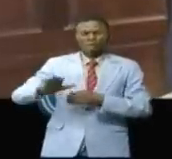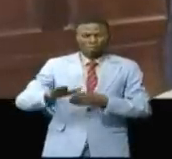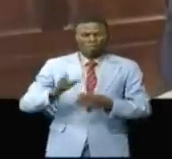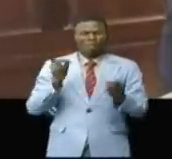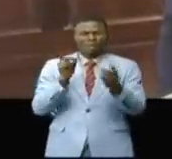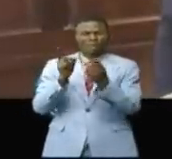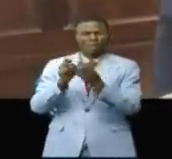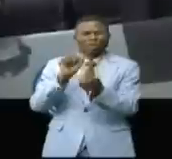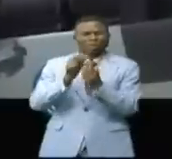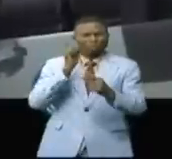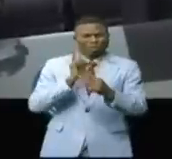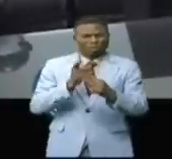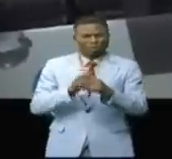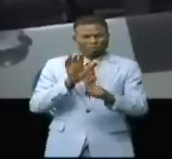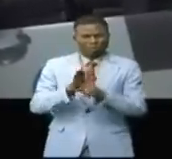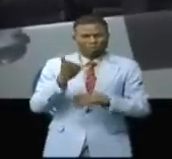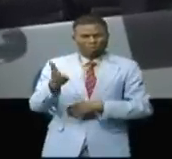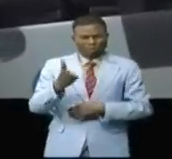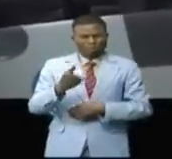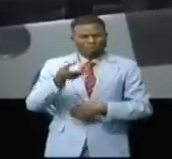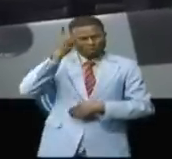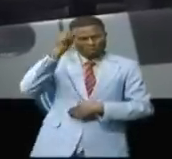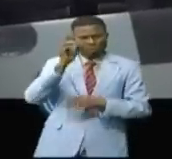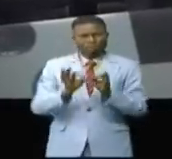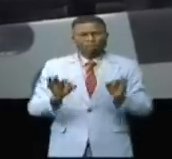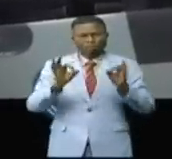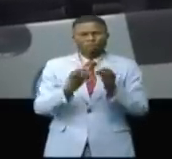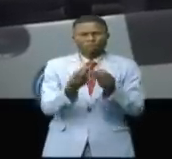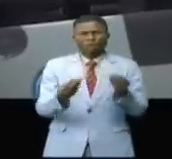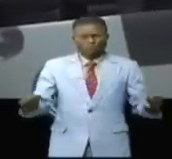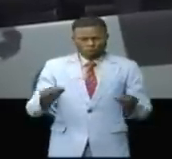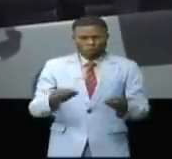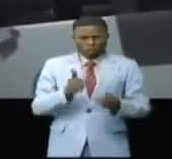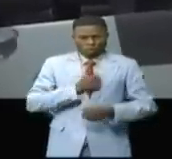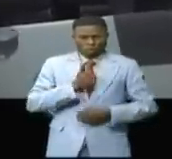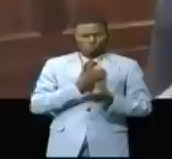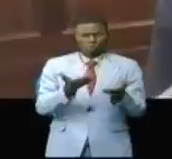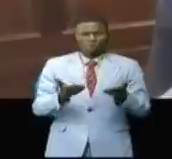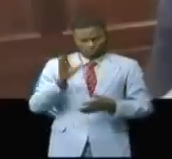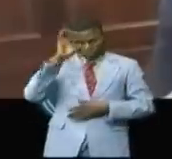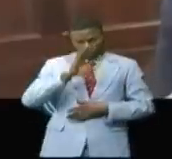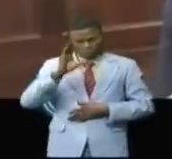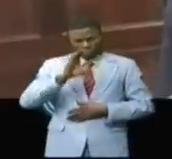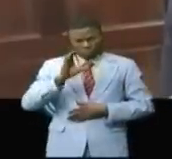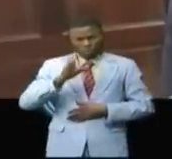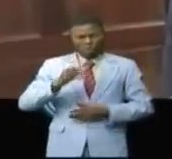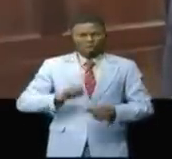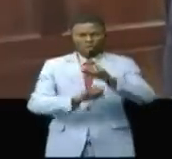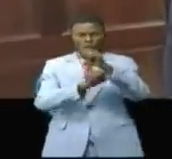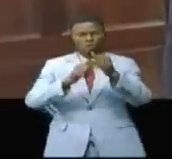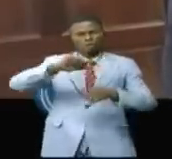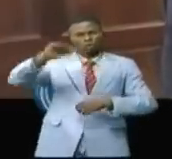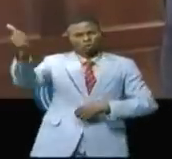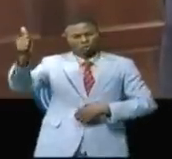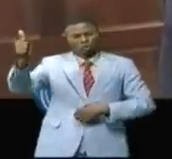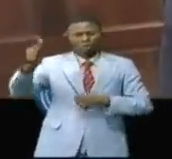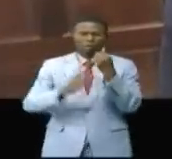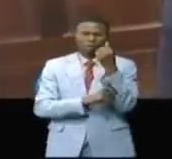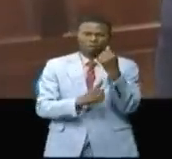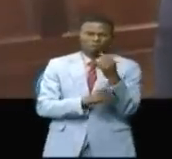est le plus important c'est de se tourner vers une solution interne avant de rechercher les opportunité